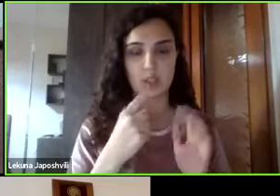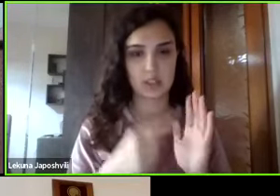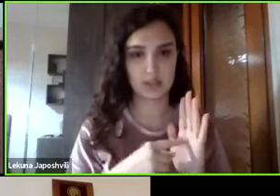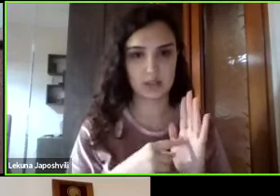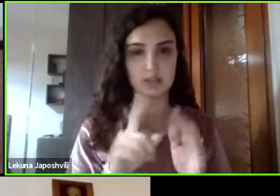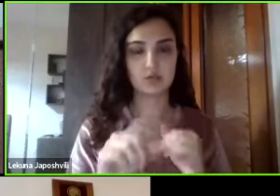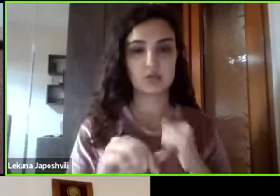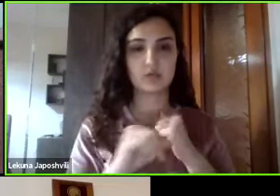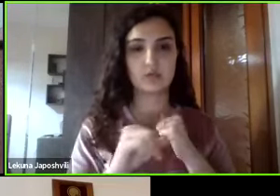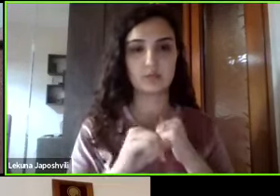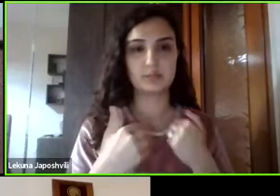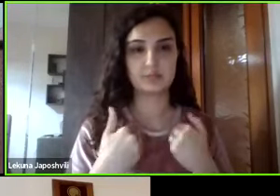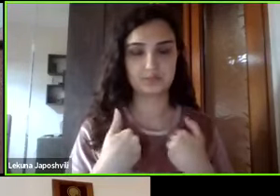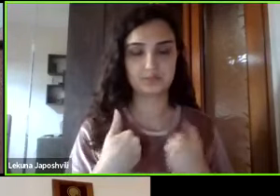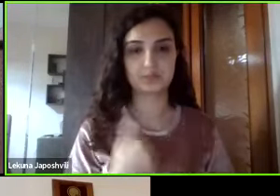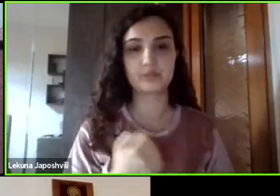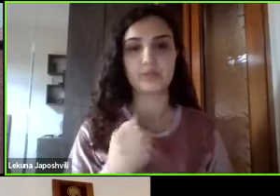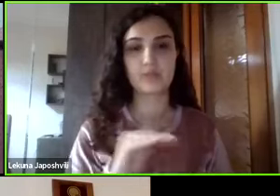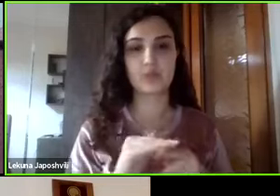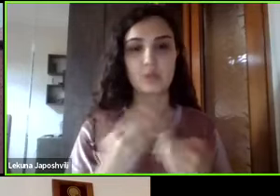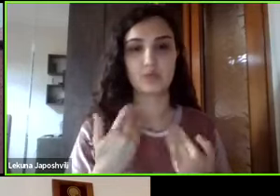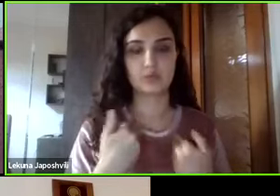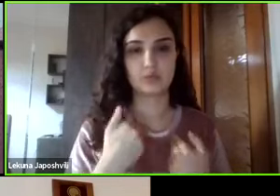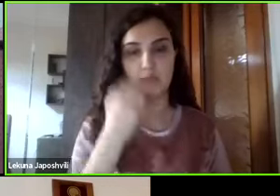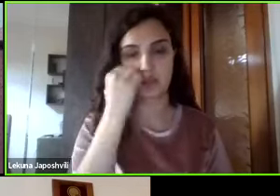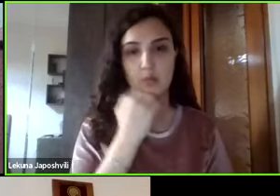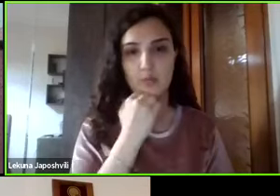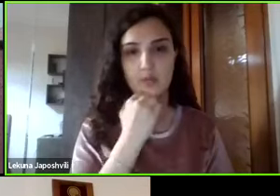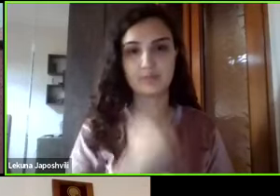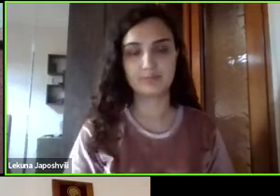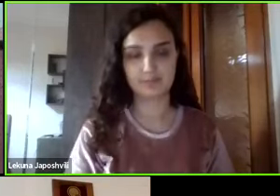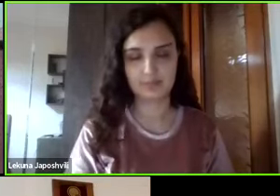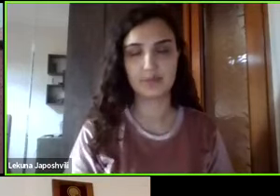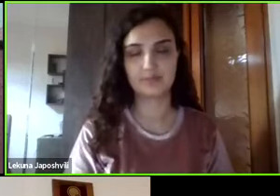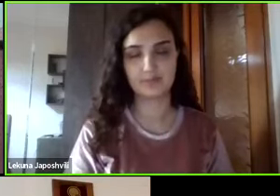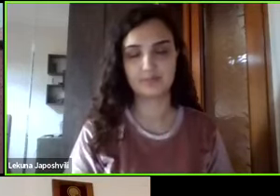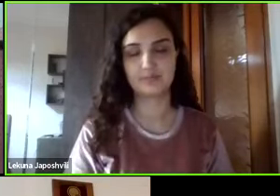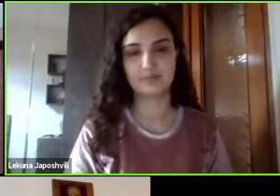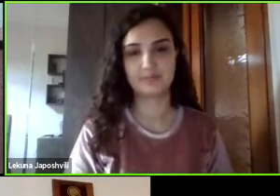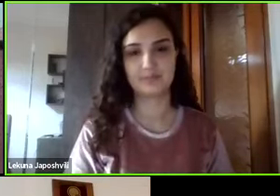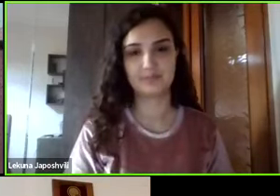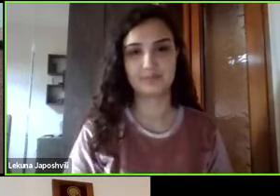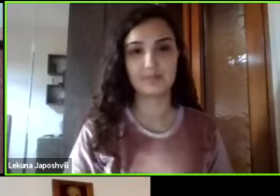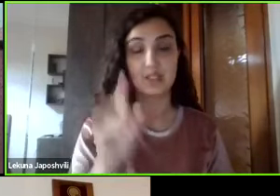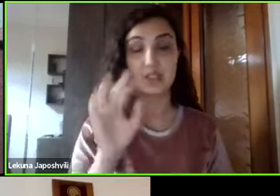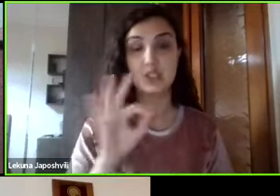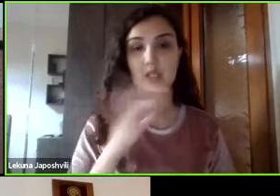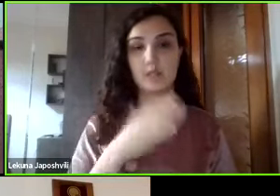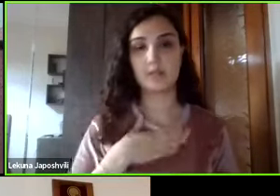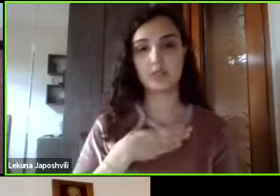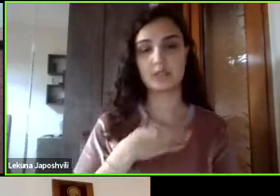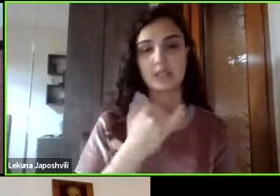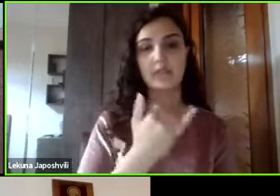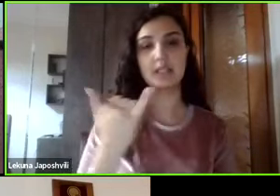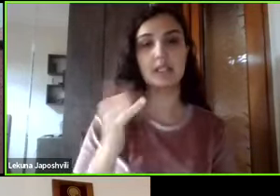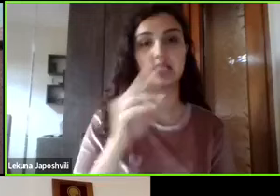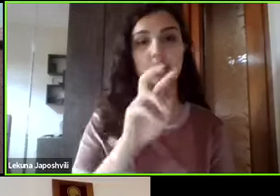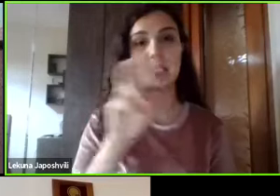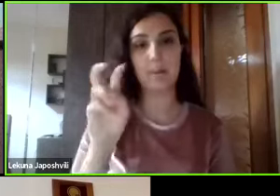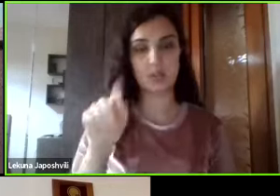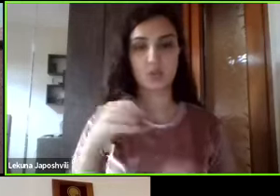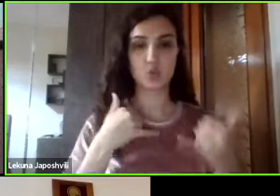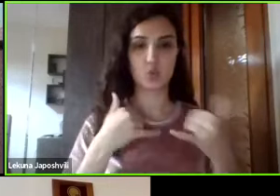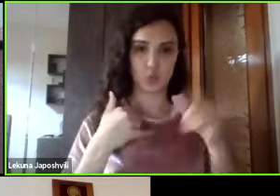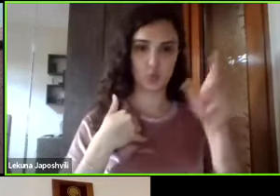რაშიც გვეხმარება ლეკუნა ჯაფაშვილი. ლეკუნა, მადლობა შენამისთვის. რაც შეეხება ჩვენს დღევანდელ თემას და დღევანდელ